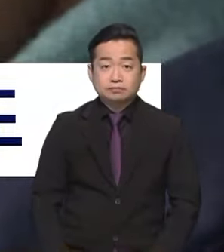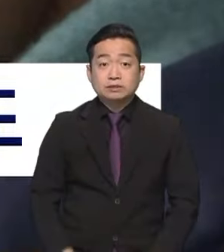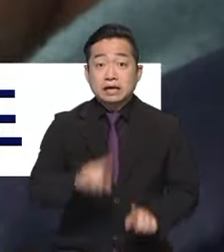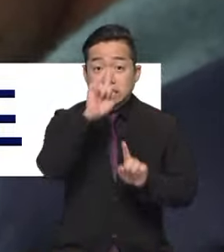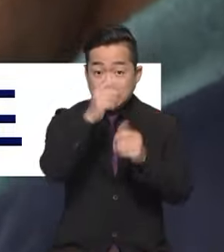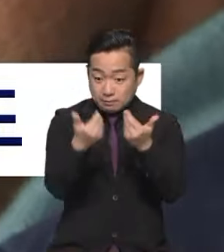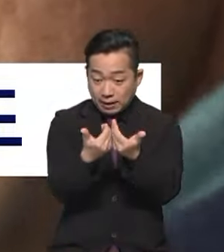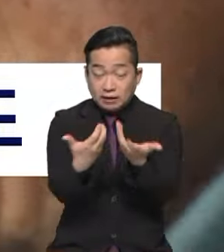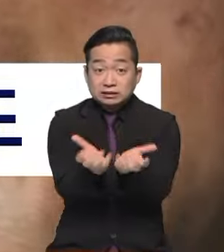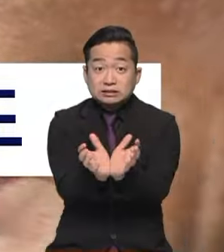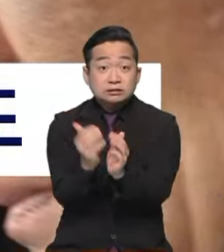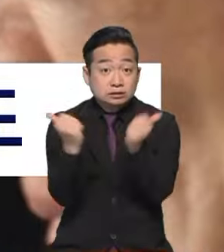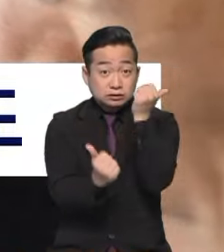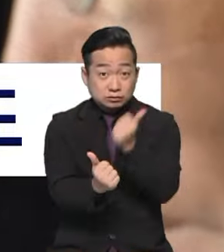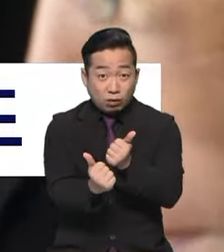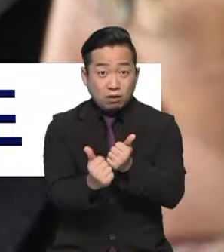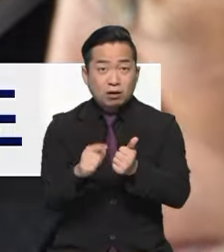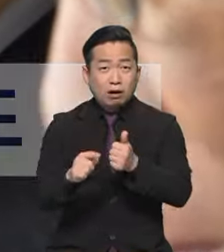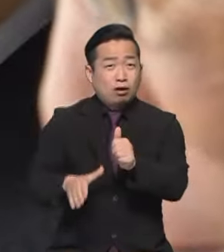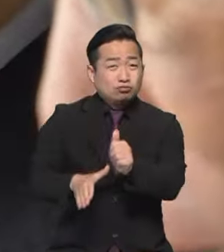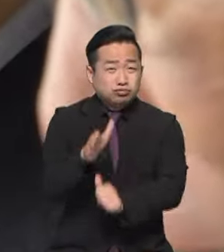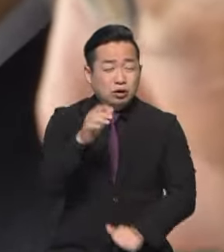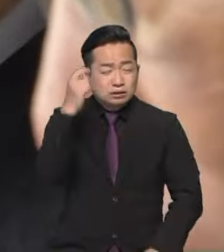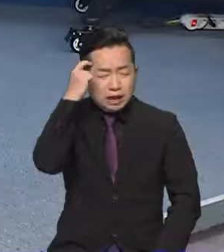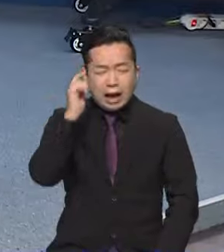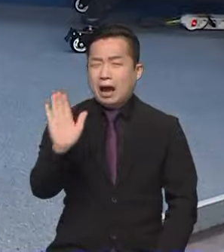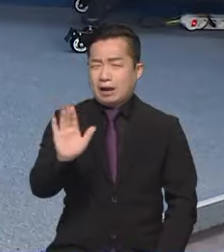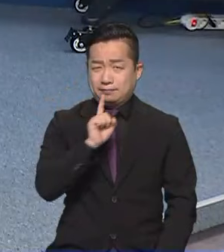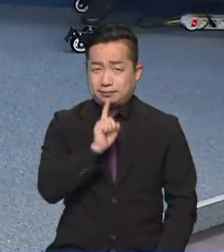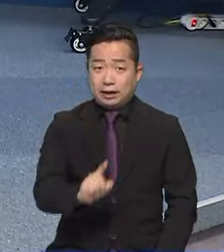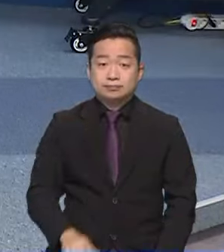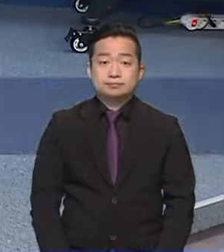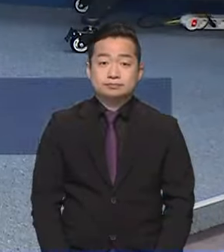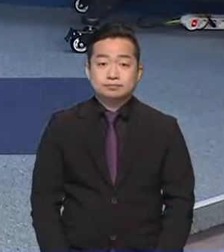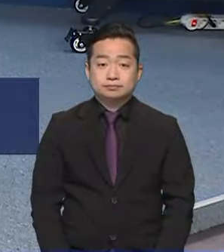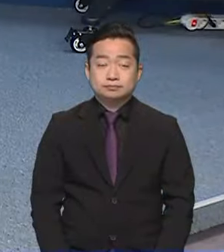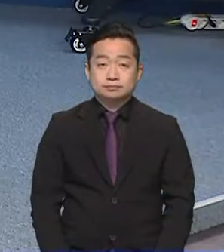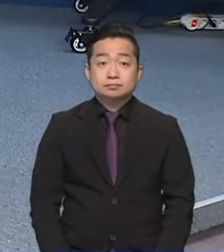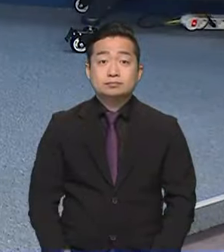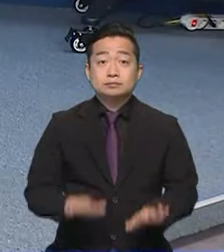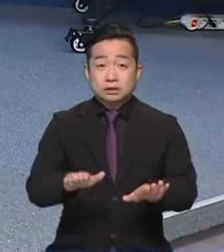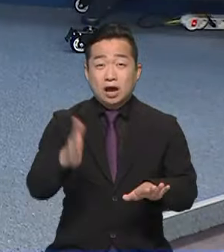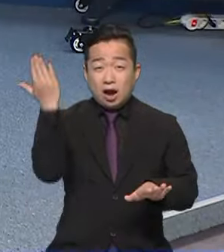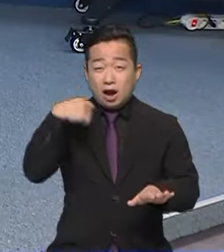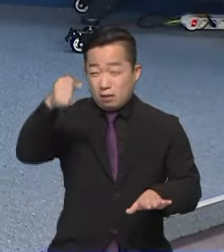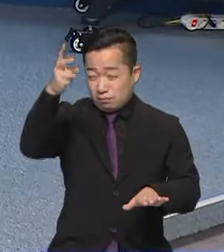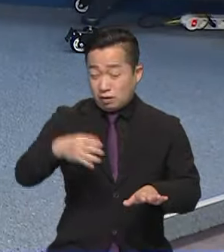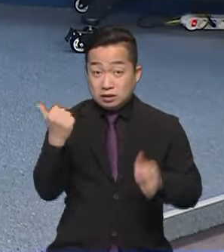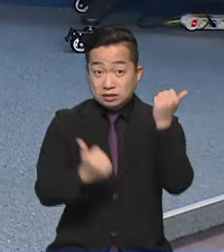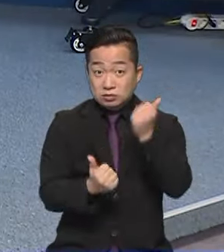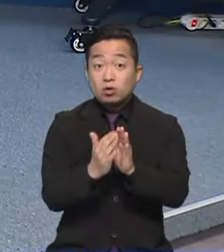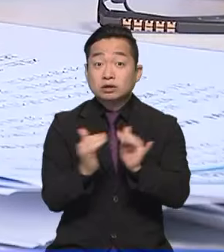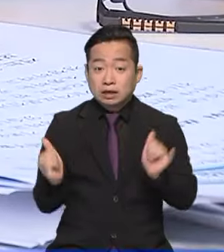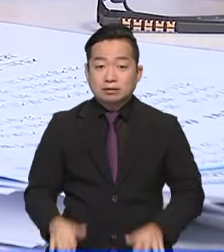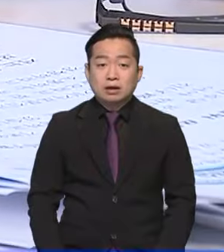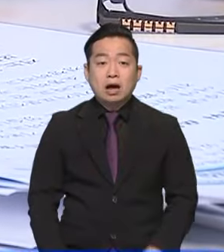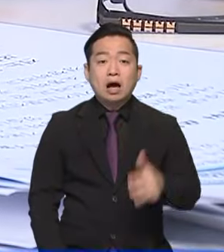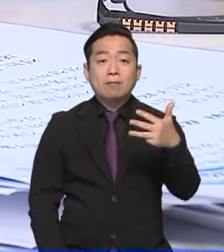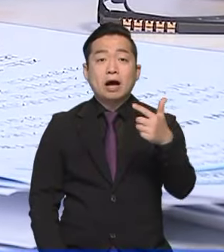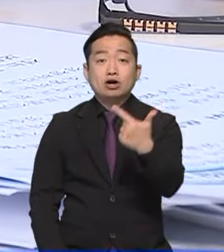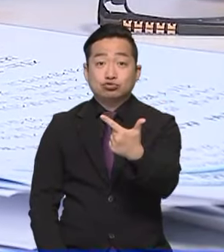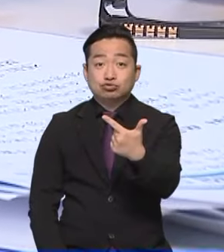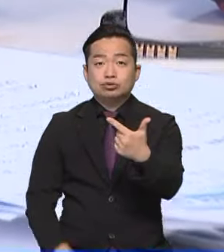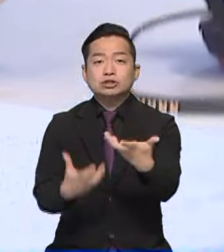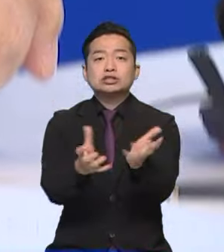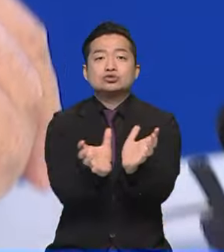우려를 불식시키려는 행보란 해석도 나왔습니다. 민주당은 이른바 올드보이나 다선 중진, 86그룹에 대한 불이익을 주는 일은